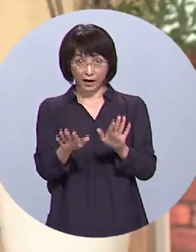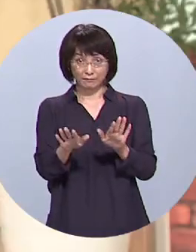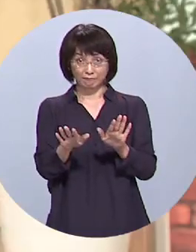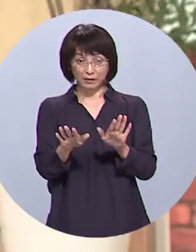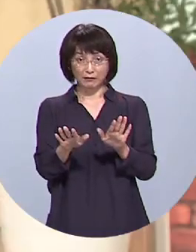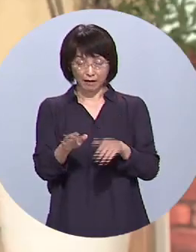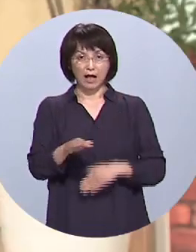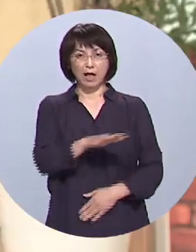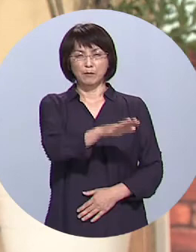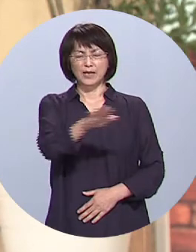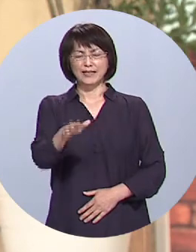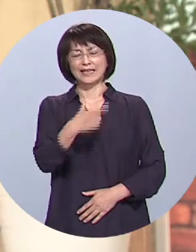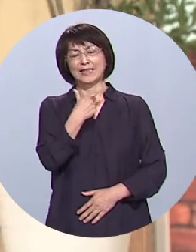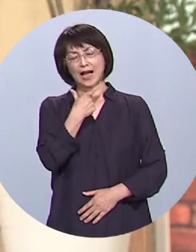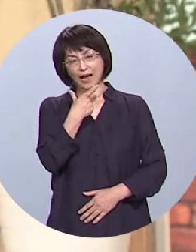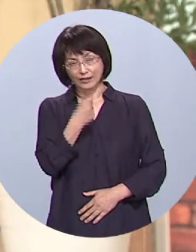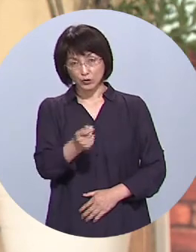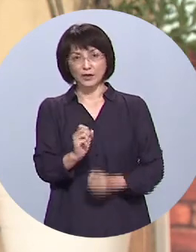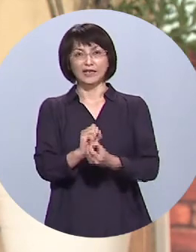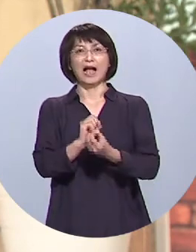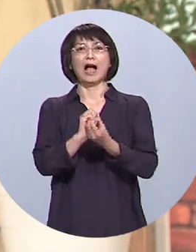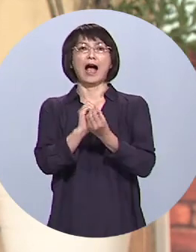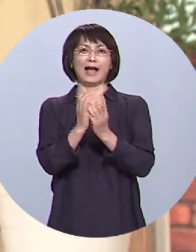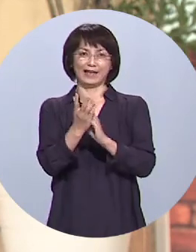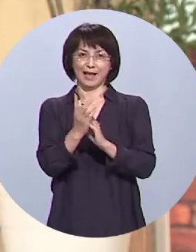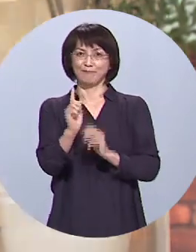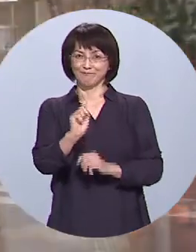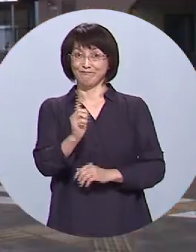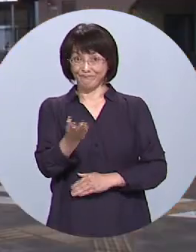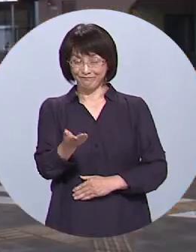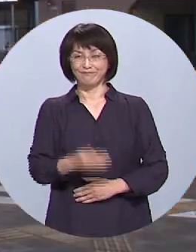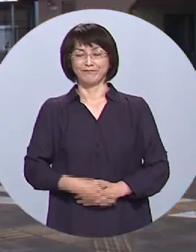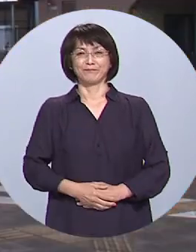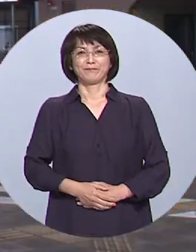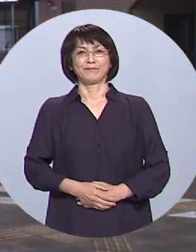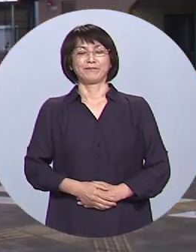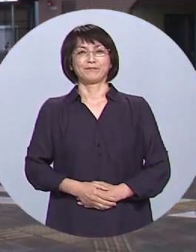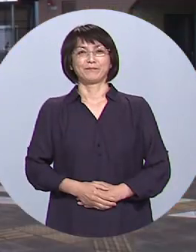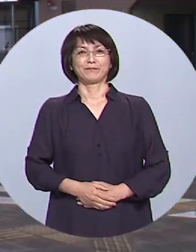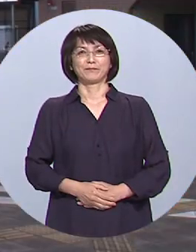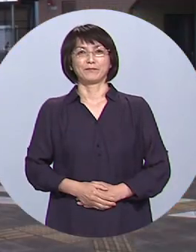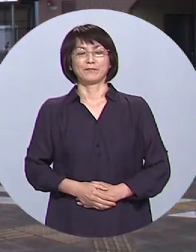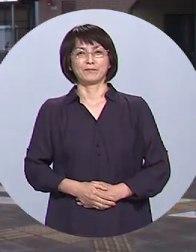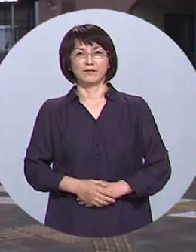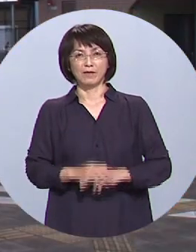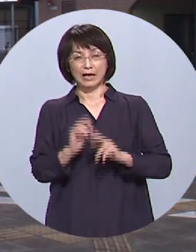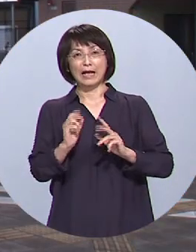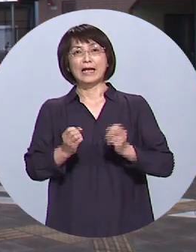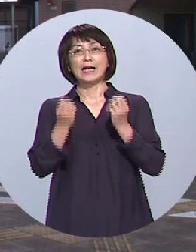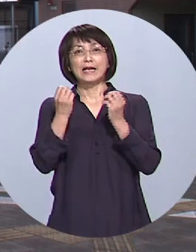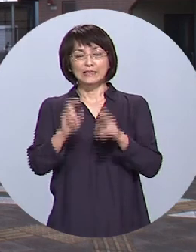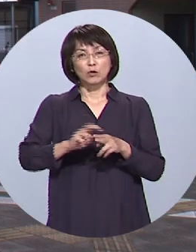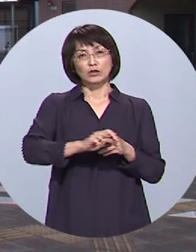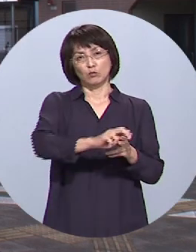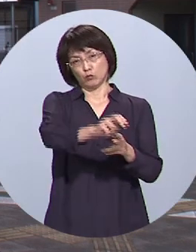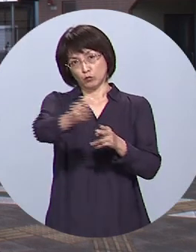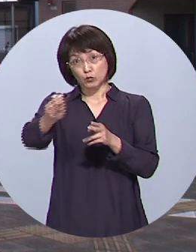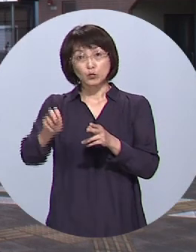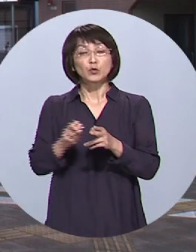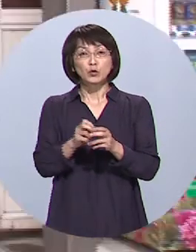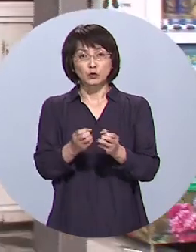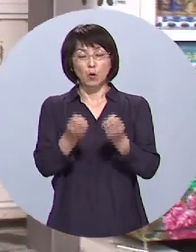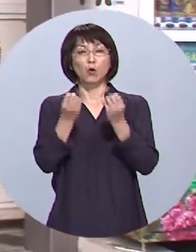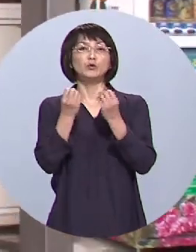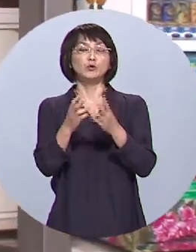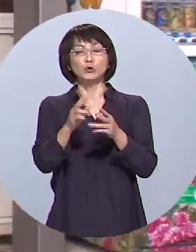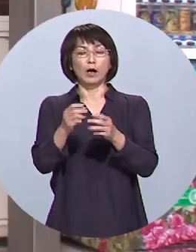今回はね、皆さん大好きなあのお花です。どうぞ。埼玉新都市交通ニューシャトル内宿駅にやってき